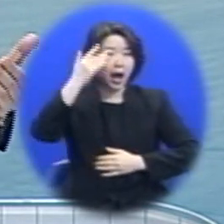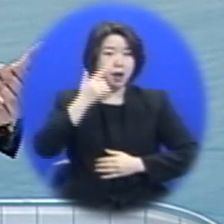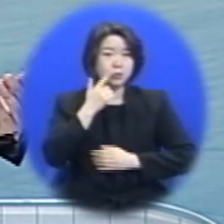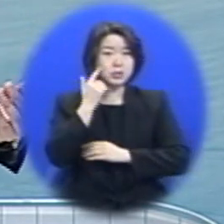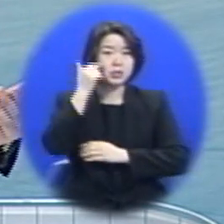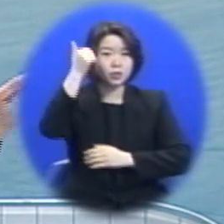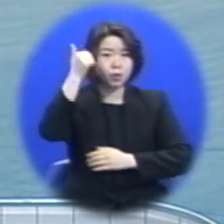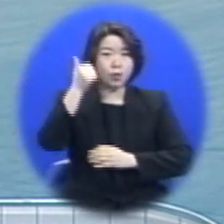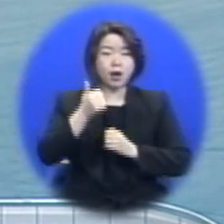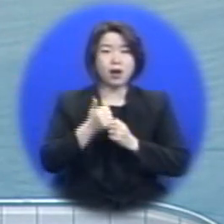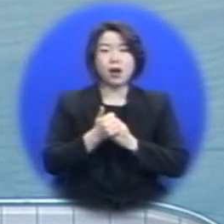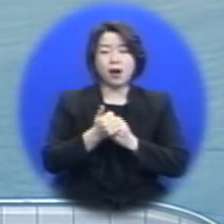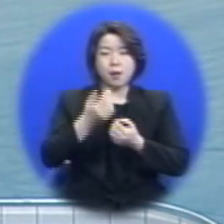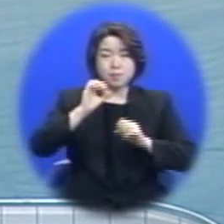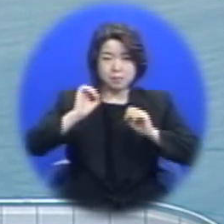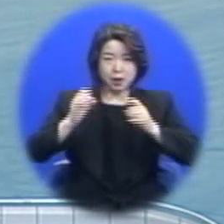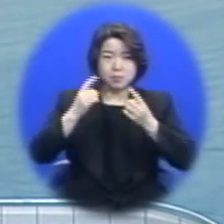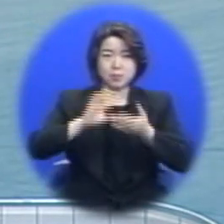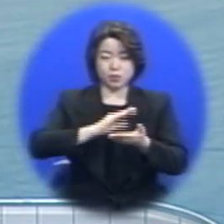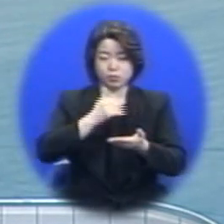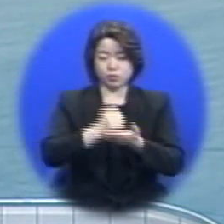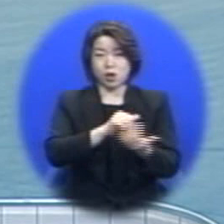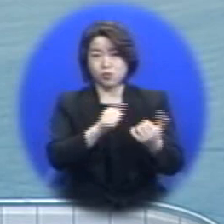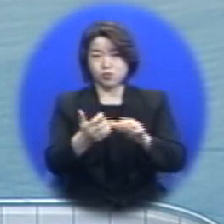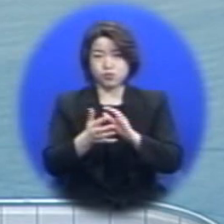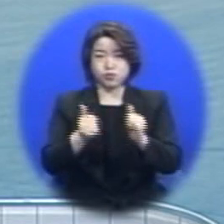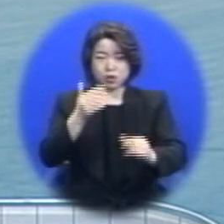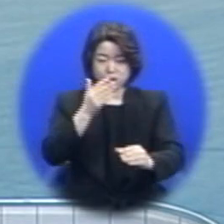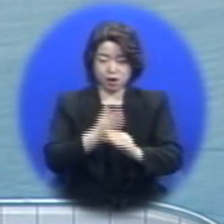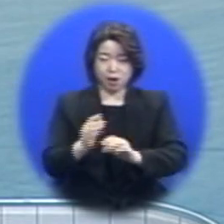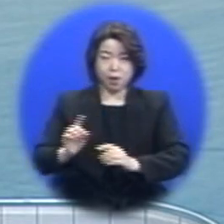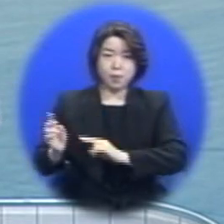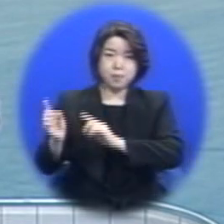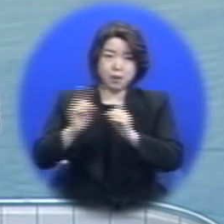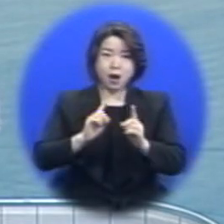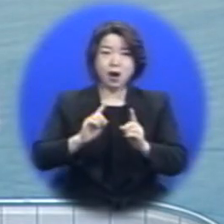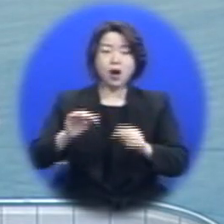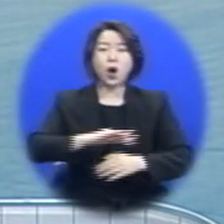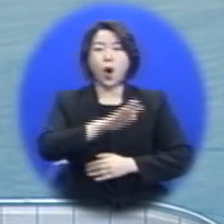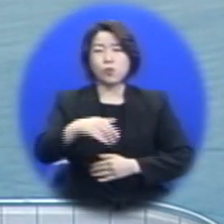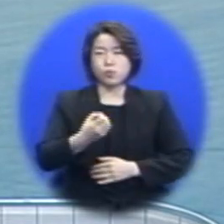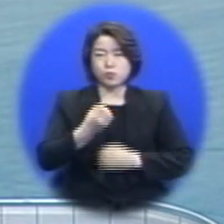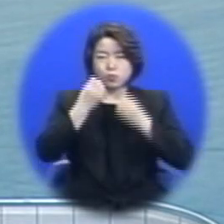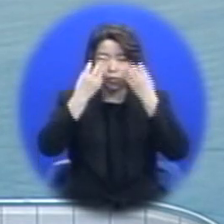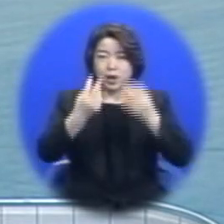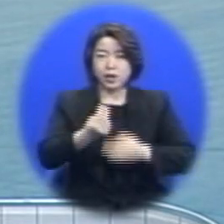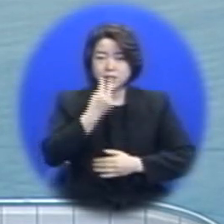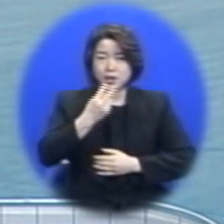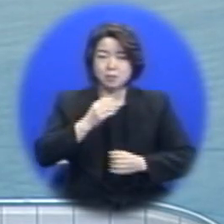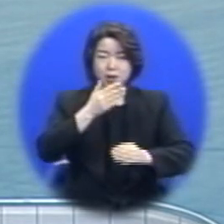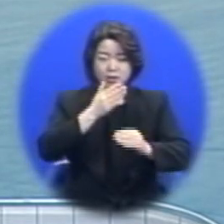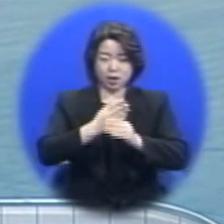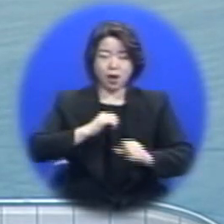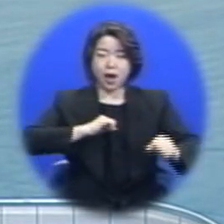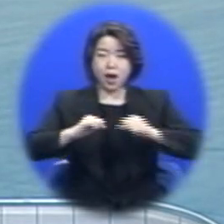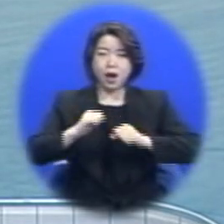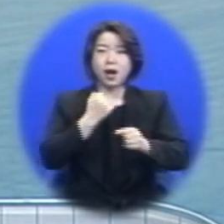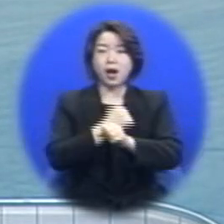말미암아 그리스도를 죽은 자 가운데서 살리신 것 같이 우리로 또한 새 생명 가운데서 행하게 하려